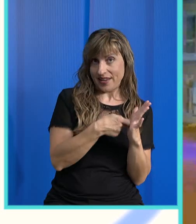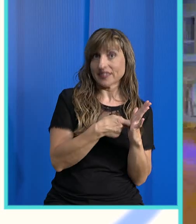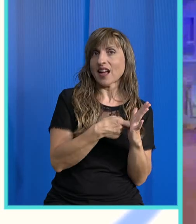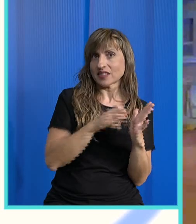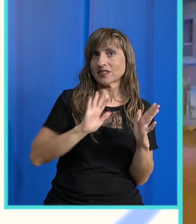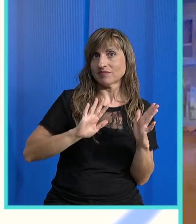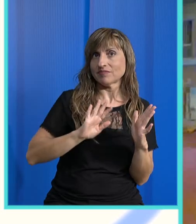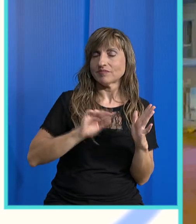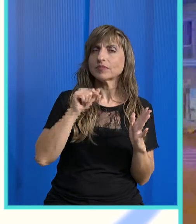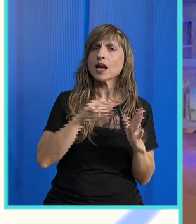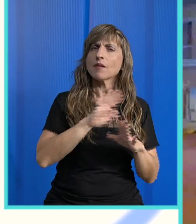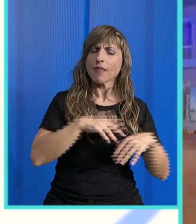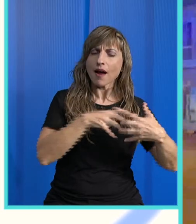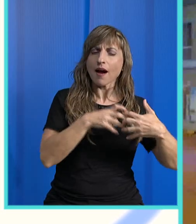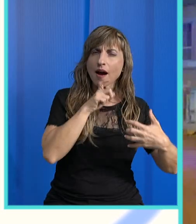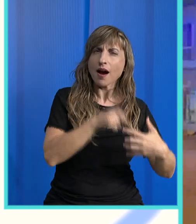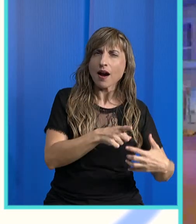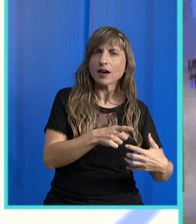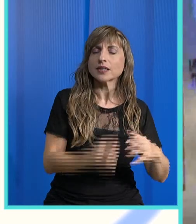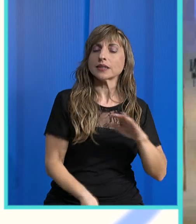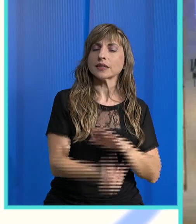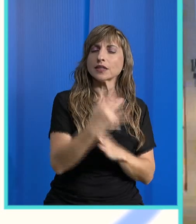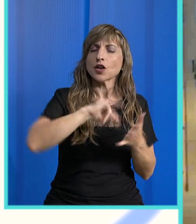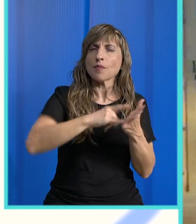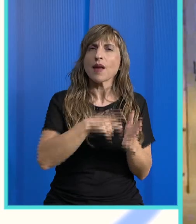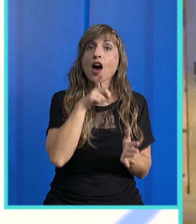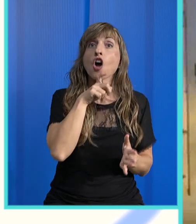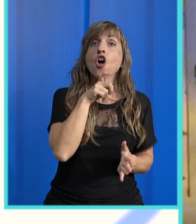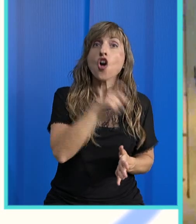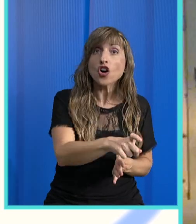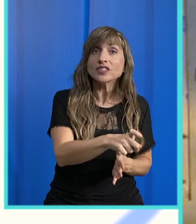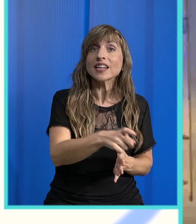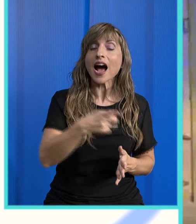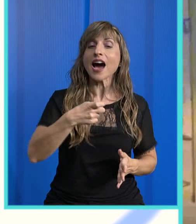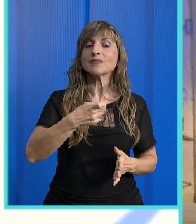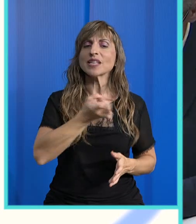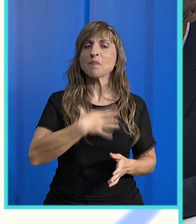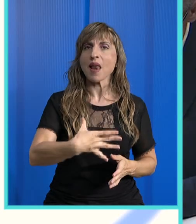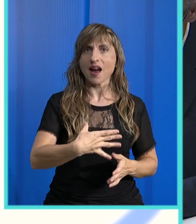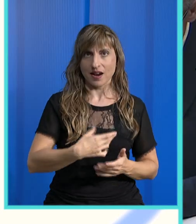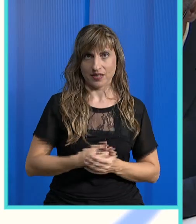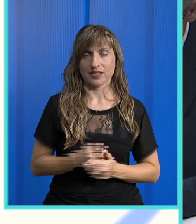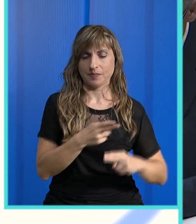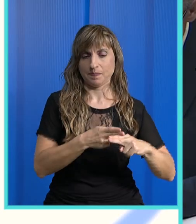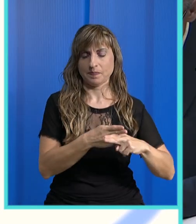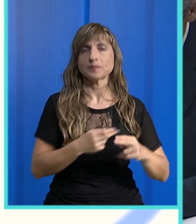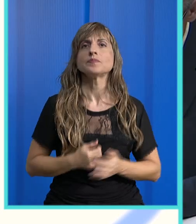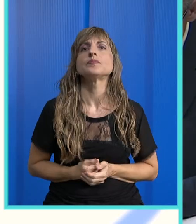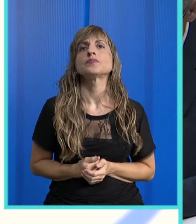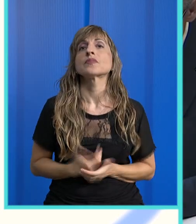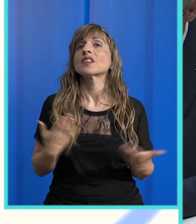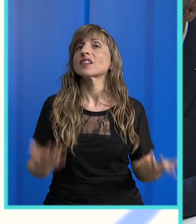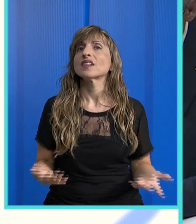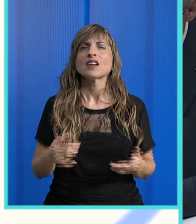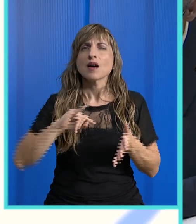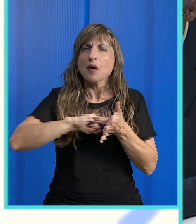combatre'ls Parlón ha anunciat la creació d'un pla contra les armes blanques. Farem un pla específic per combatre la